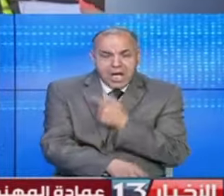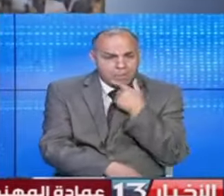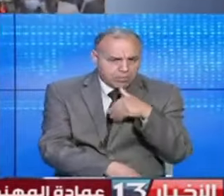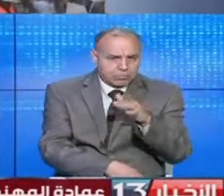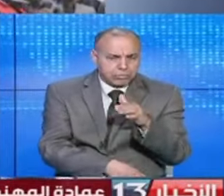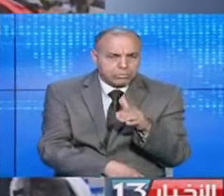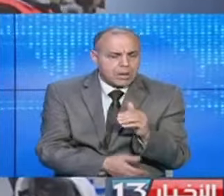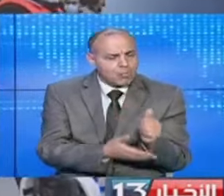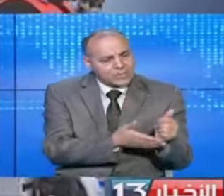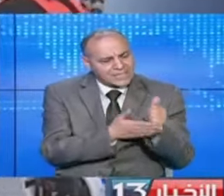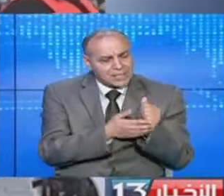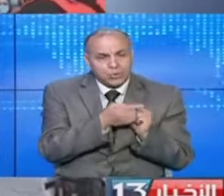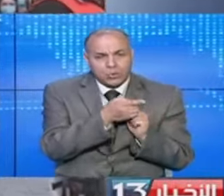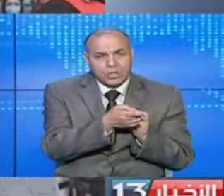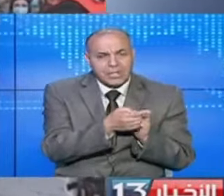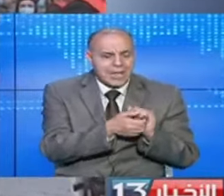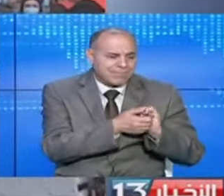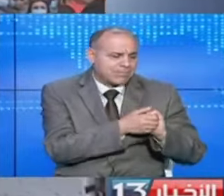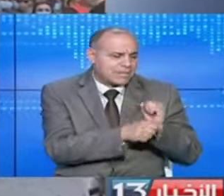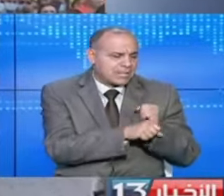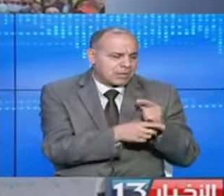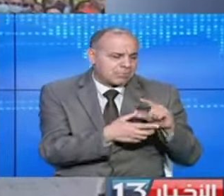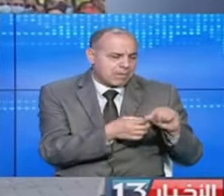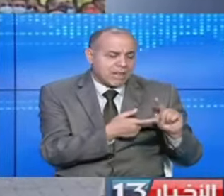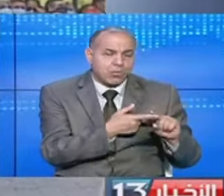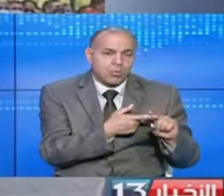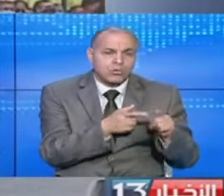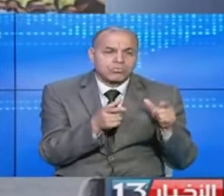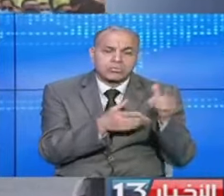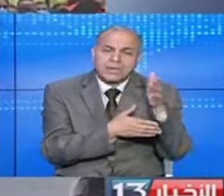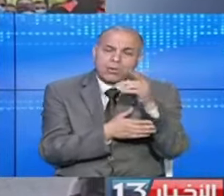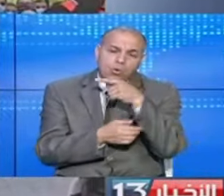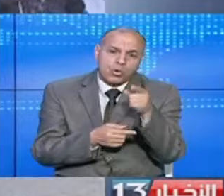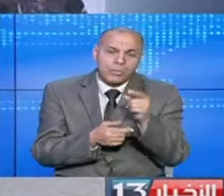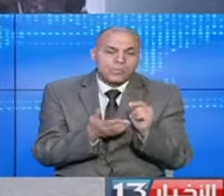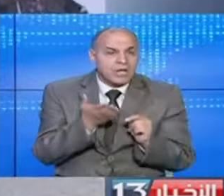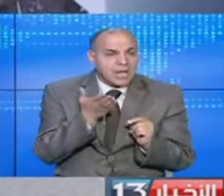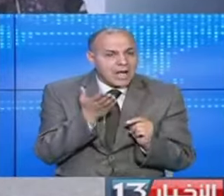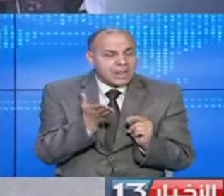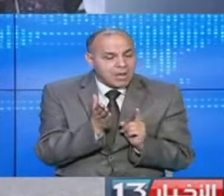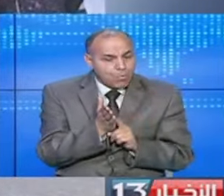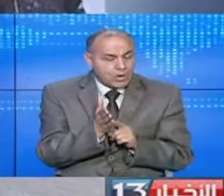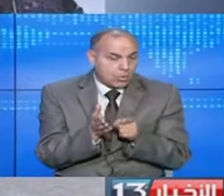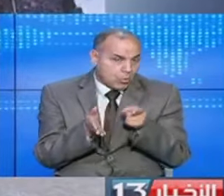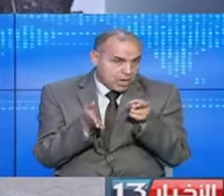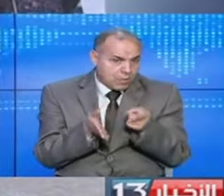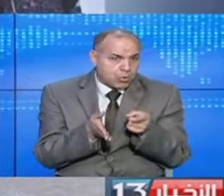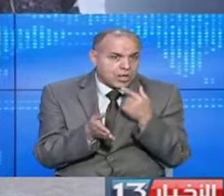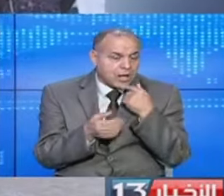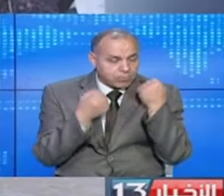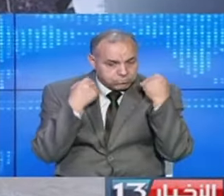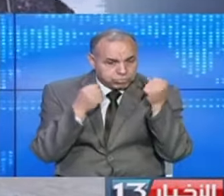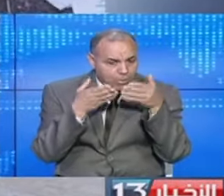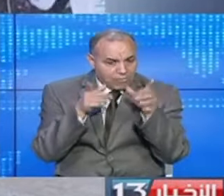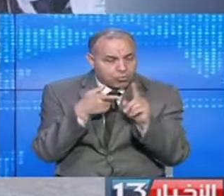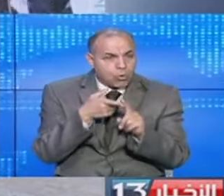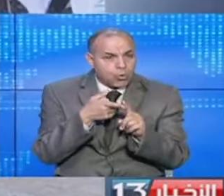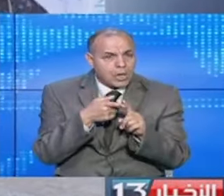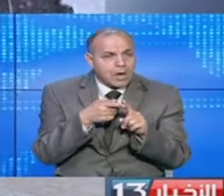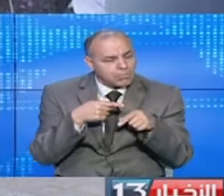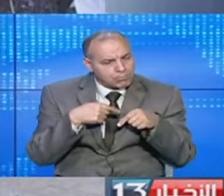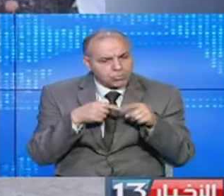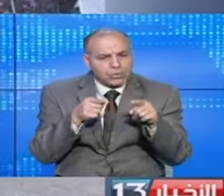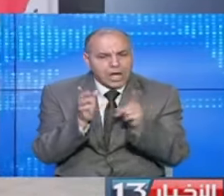الحمراء مساندة لزملائهم في المؤسسات والمنشآت العمومية، مؤكدة أن الإضراب المفتوح